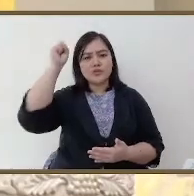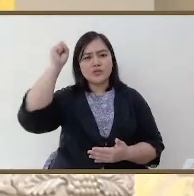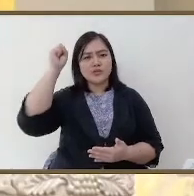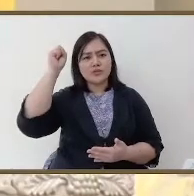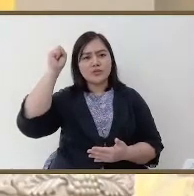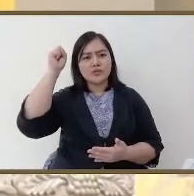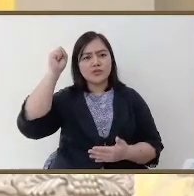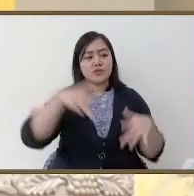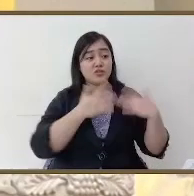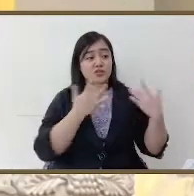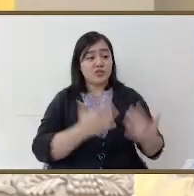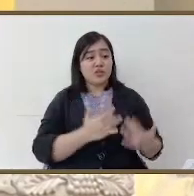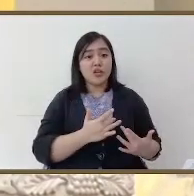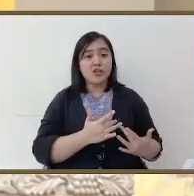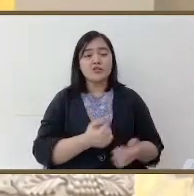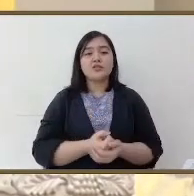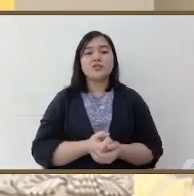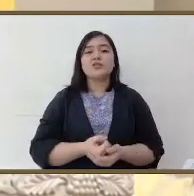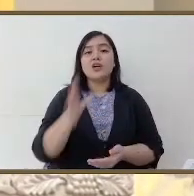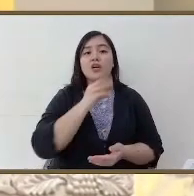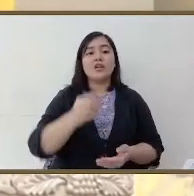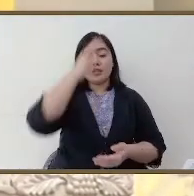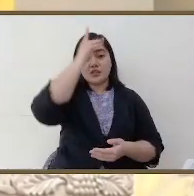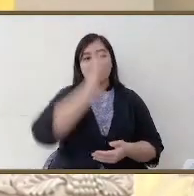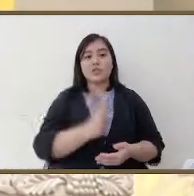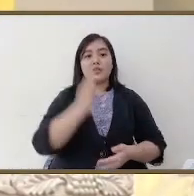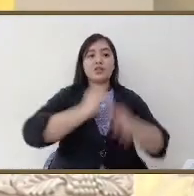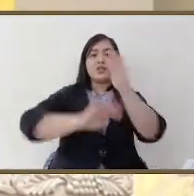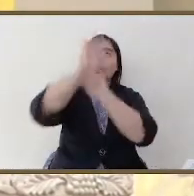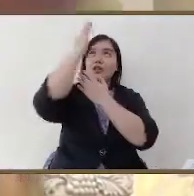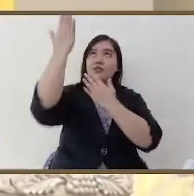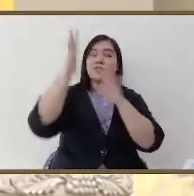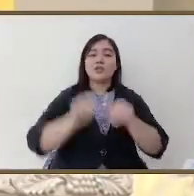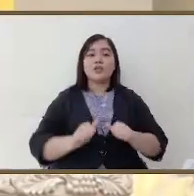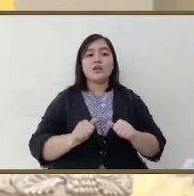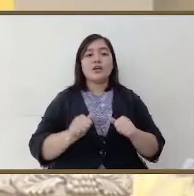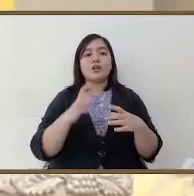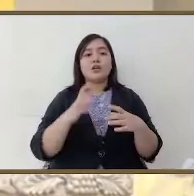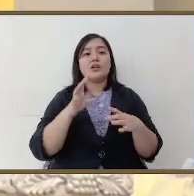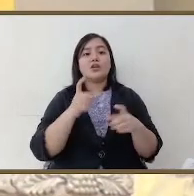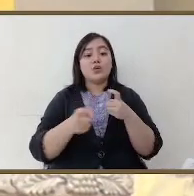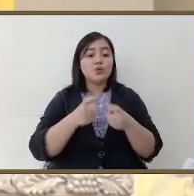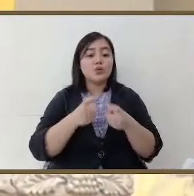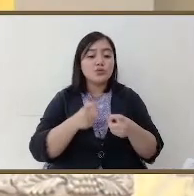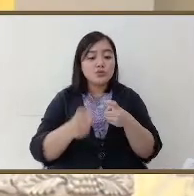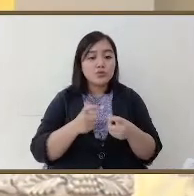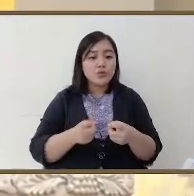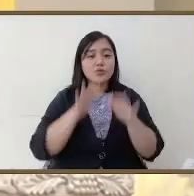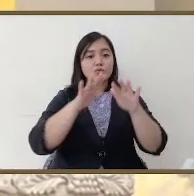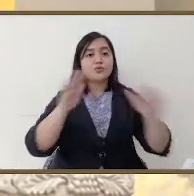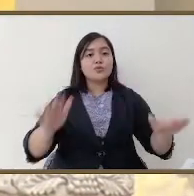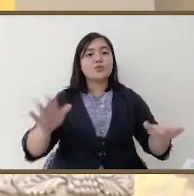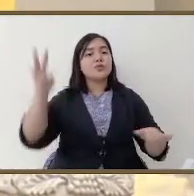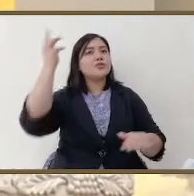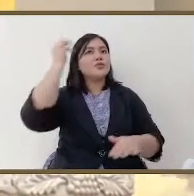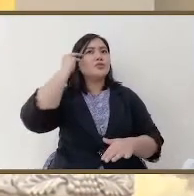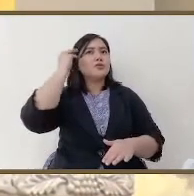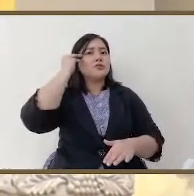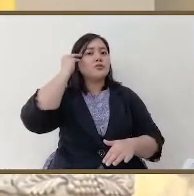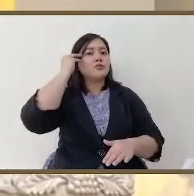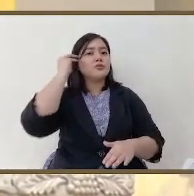heart. And the God of heaven can control his mind and can direct his path.